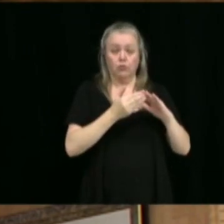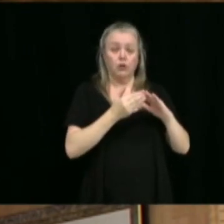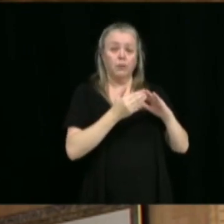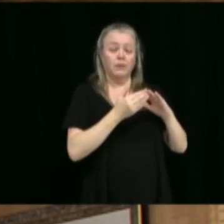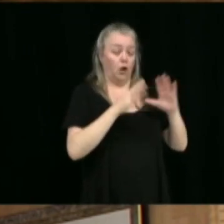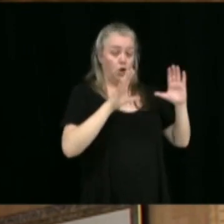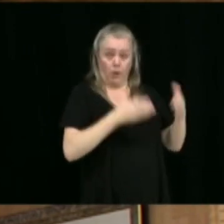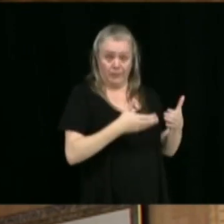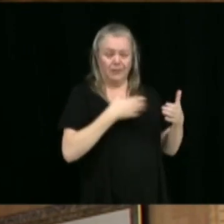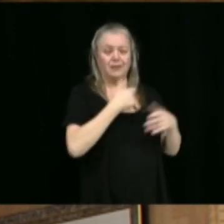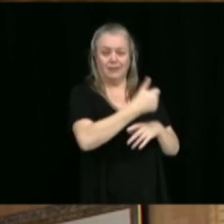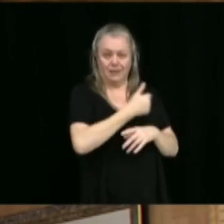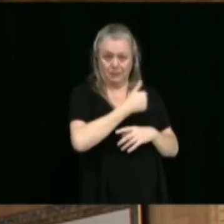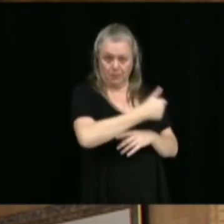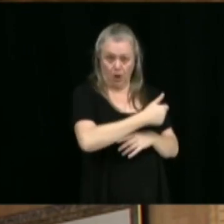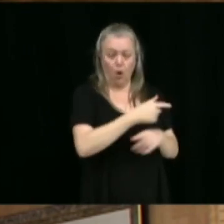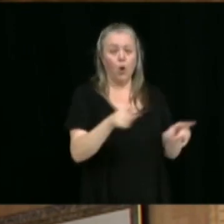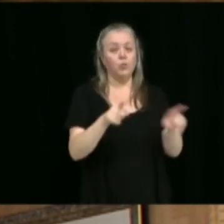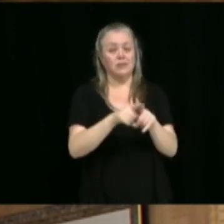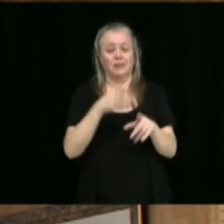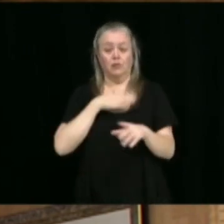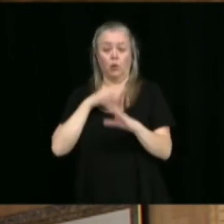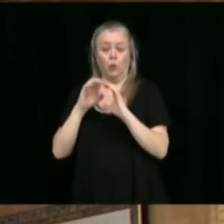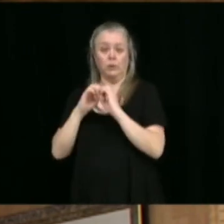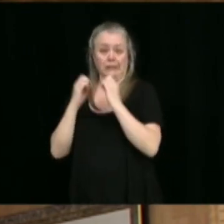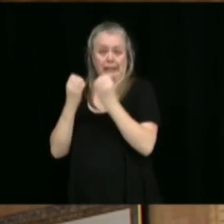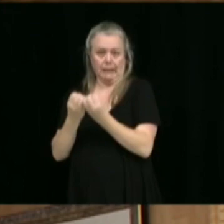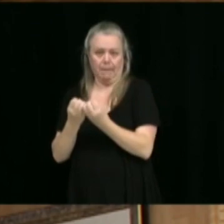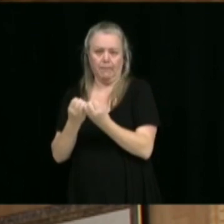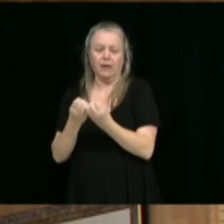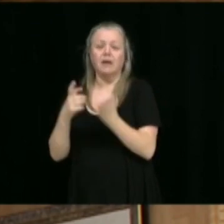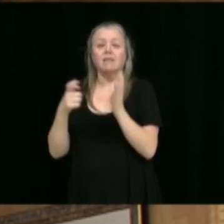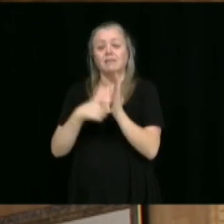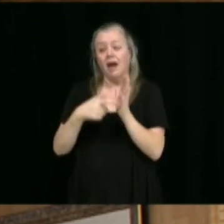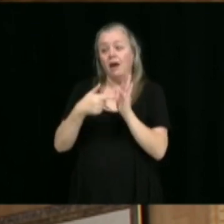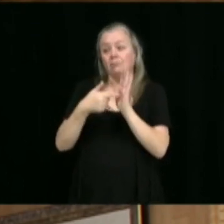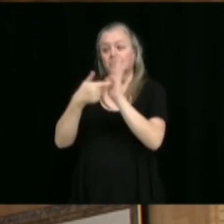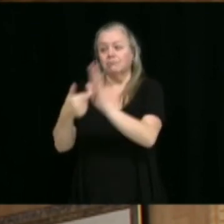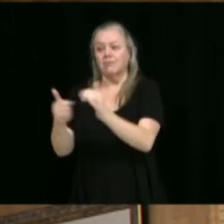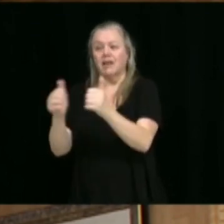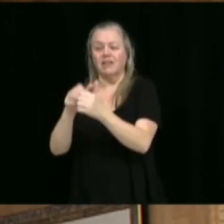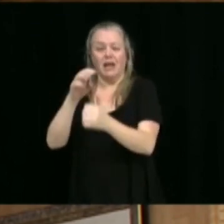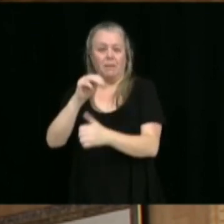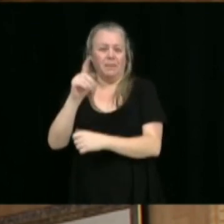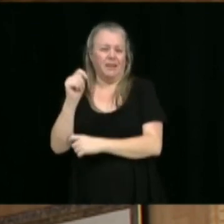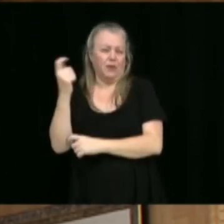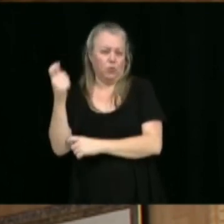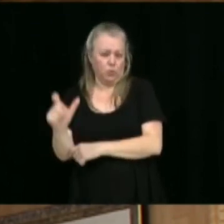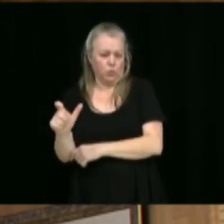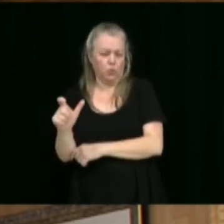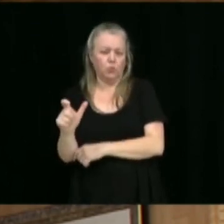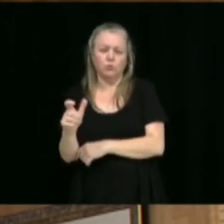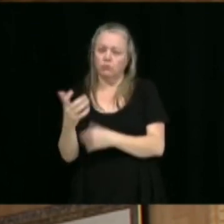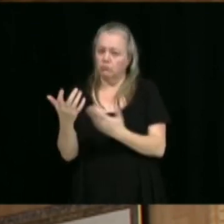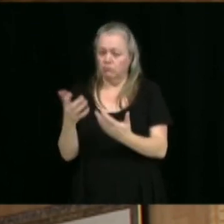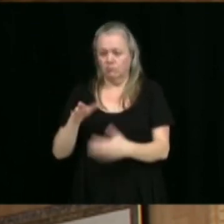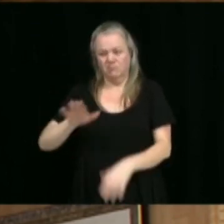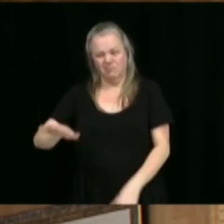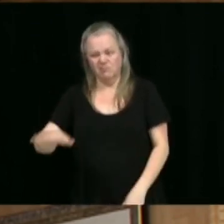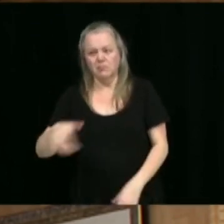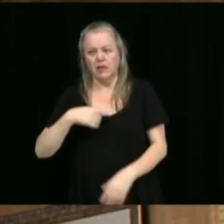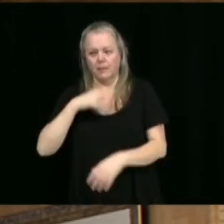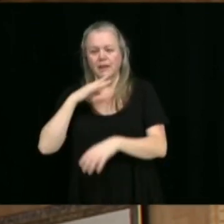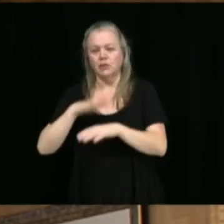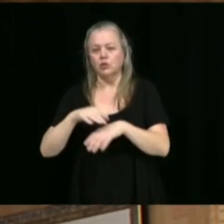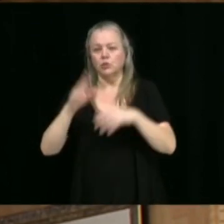localement qu'avec nos équipes, quand on fait nos représentations avec le MTQ, on va peser sur cet